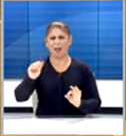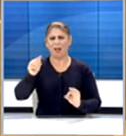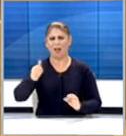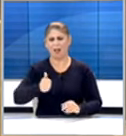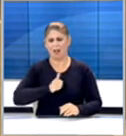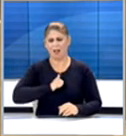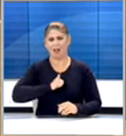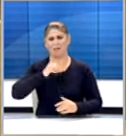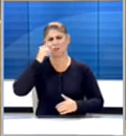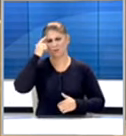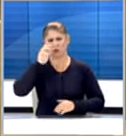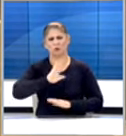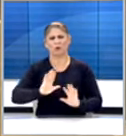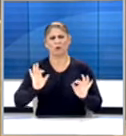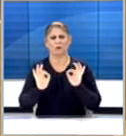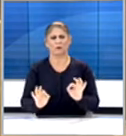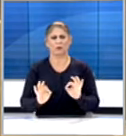αίσθημα ασφάλειας.